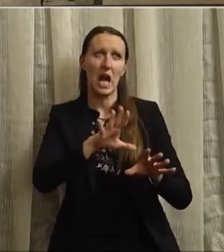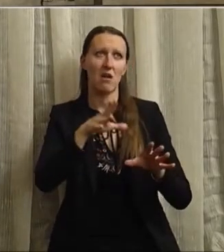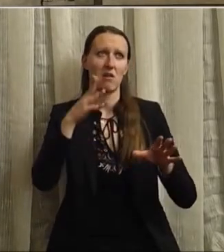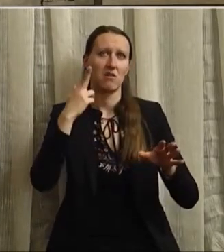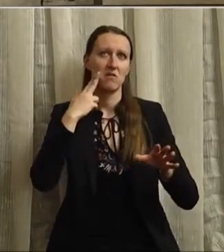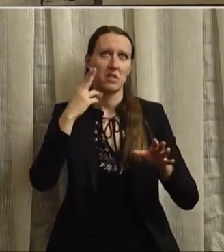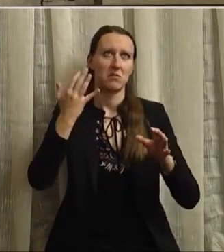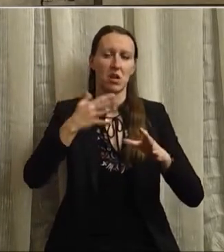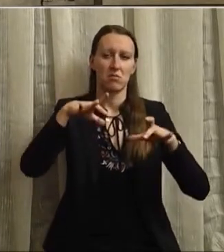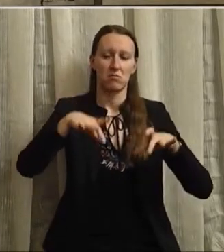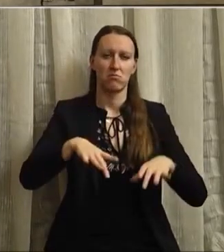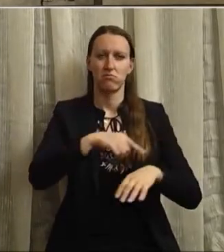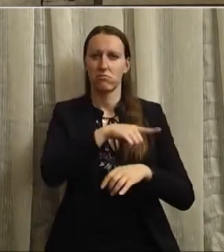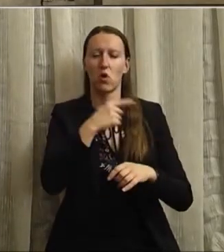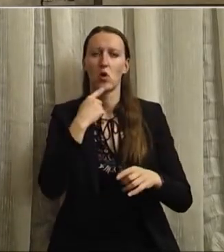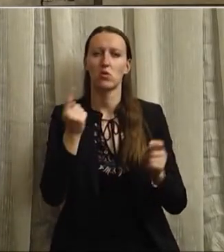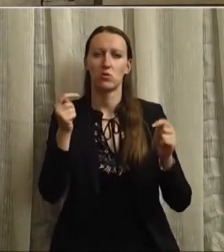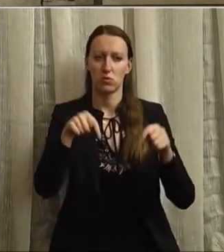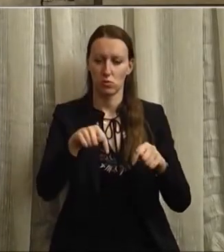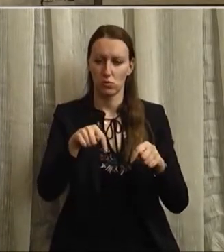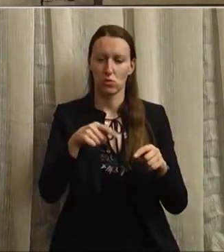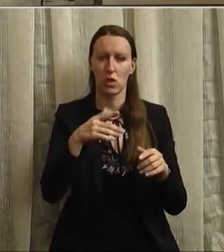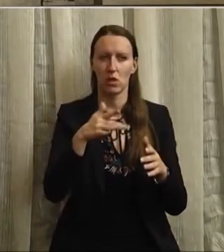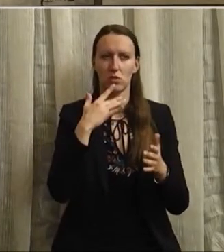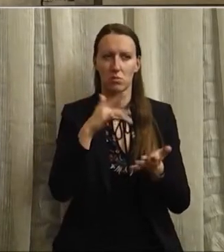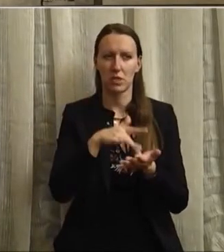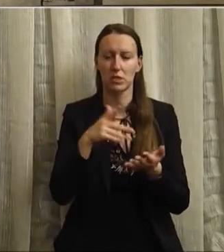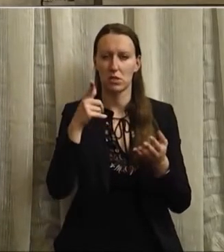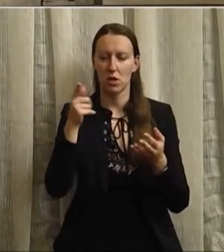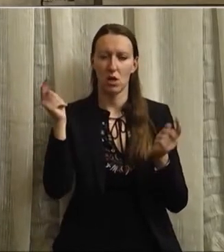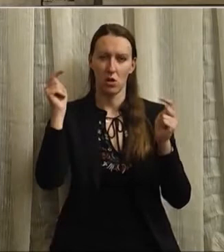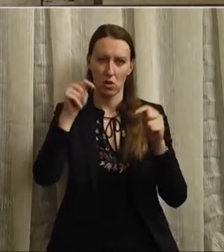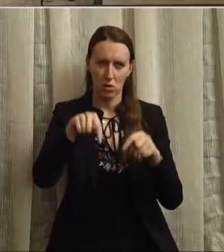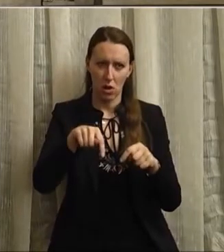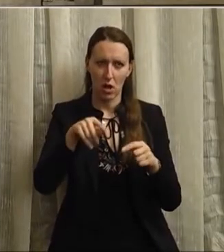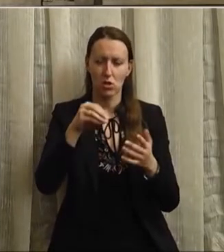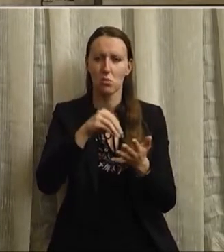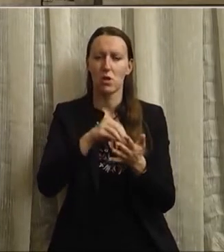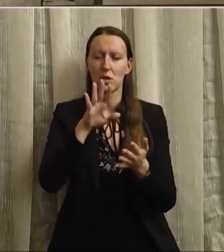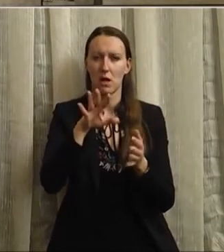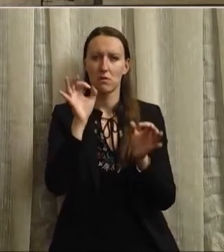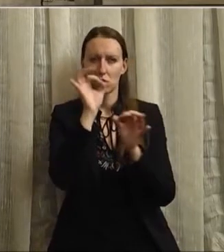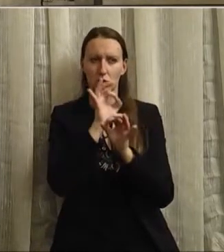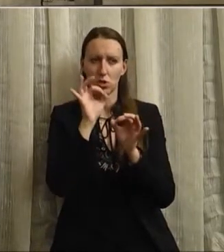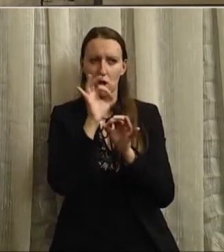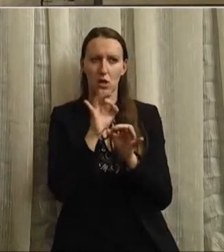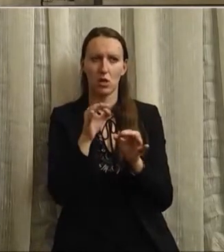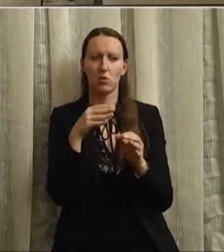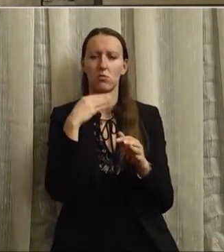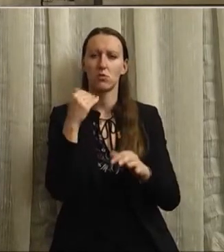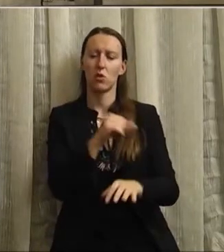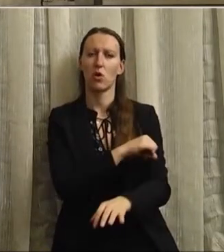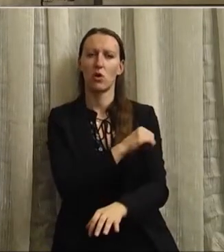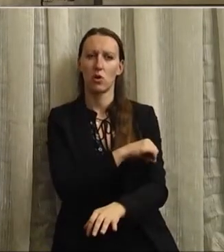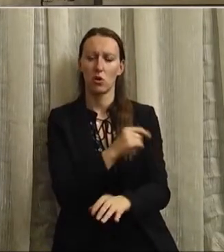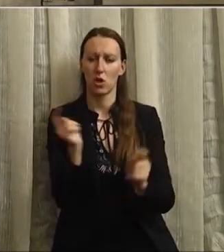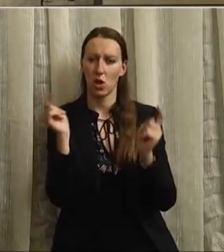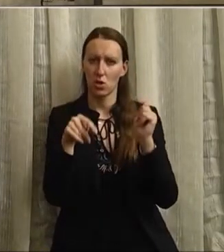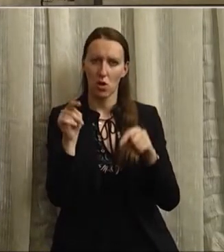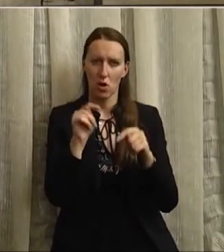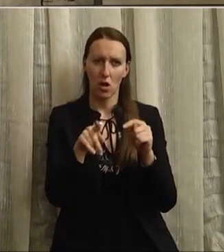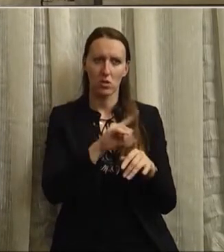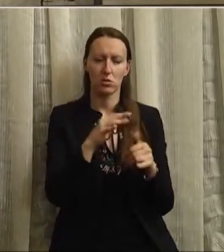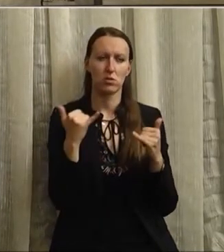instituciji, koji su prisutni na obilježavanju takvih tragedija duži niz godina.